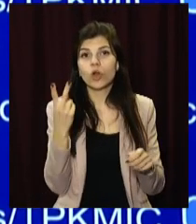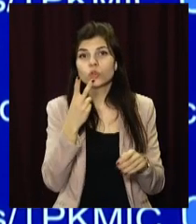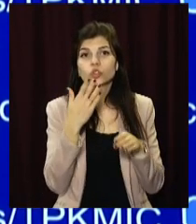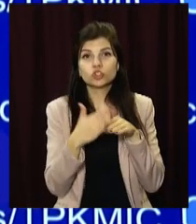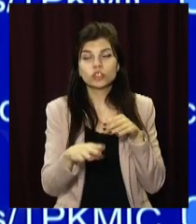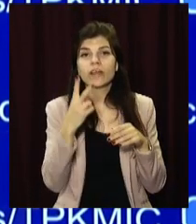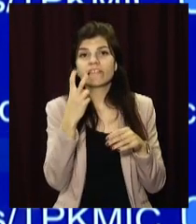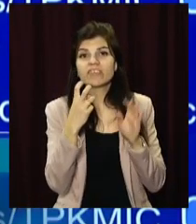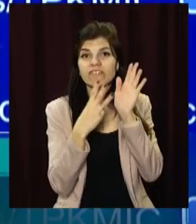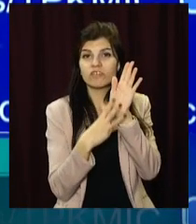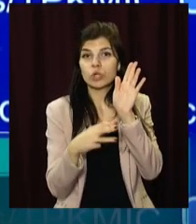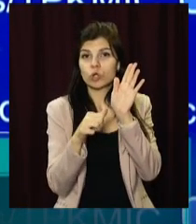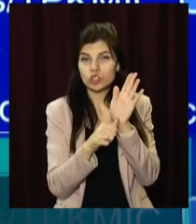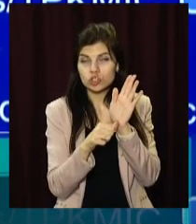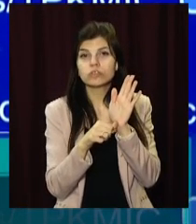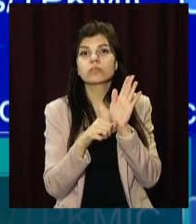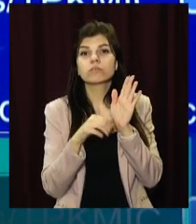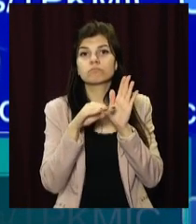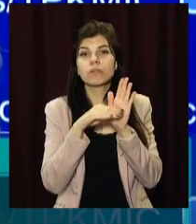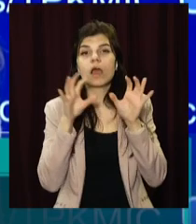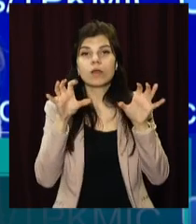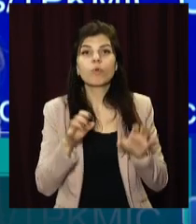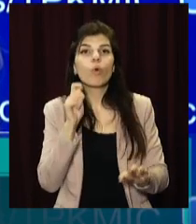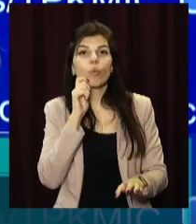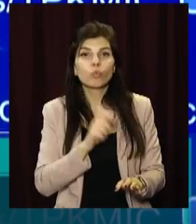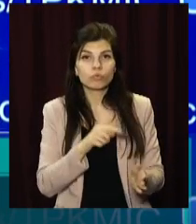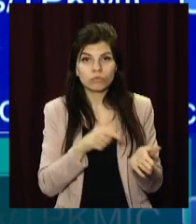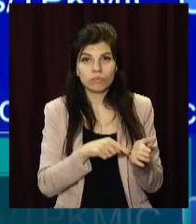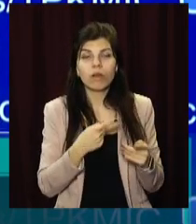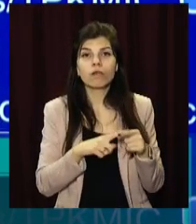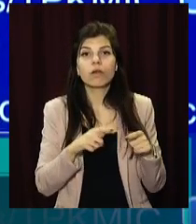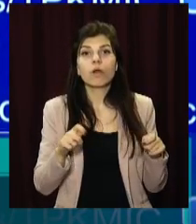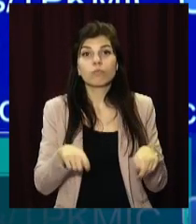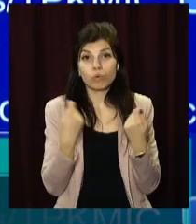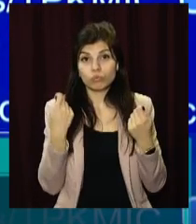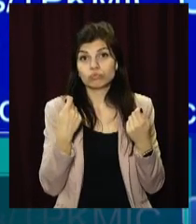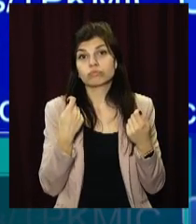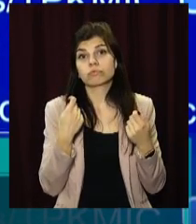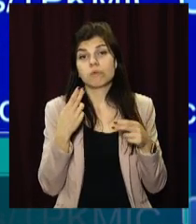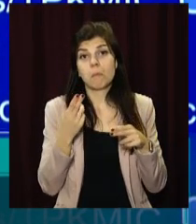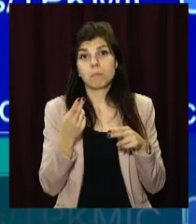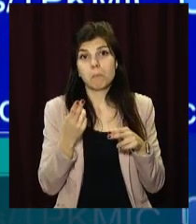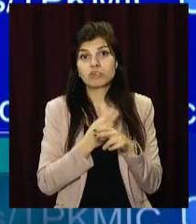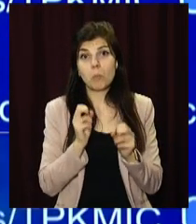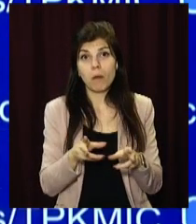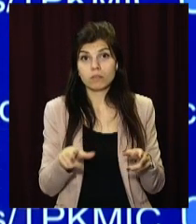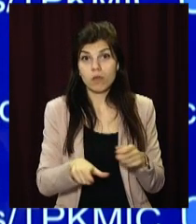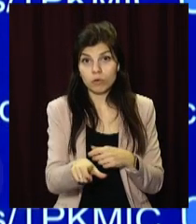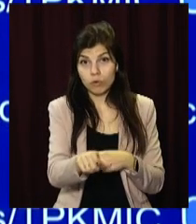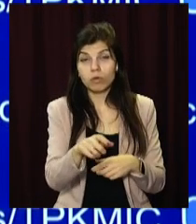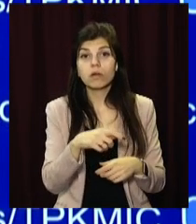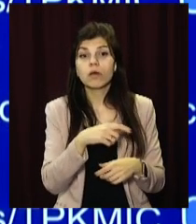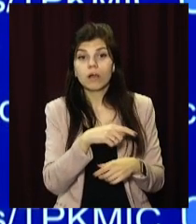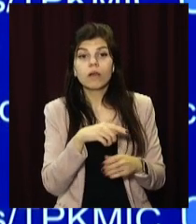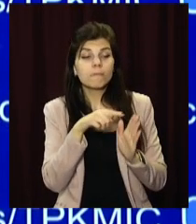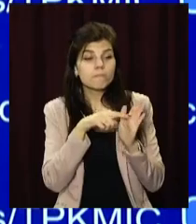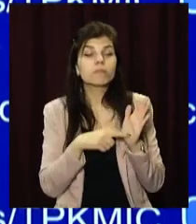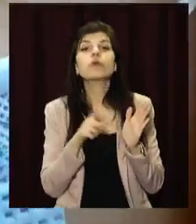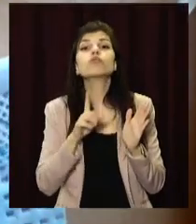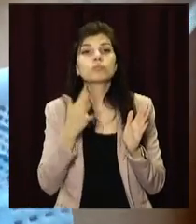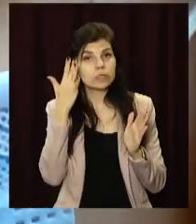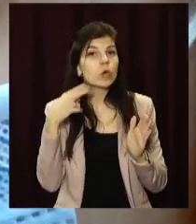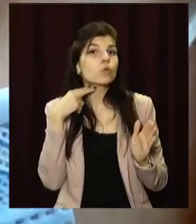статті 286 Кримінального кодексу України. Це порушення правил безпеки дорожнього руху. Санкція статті передбачає